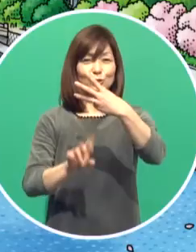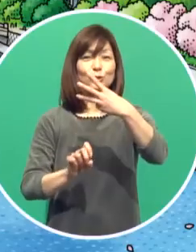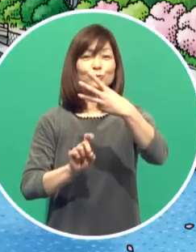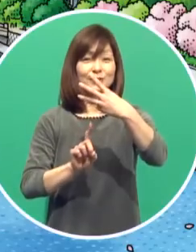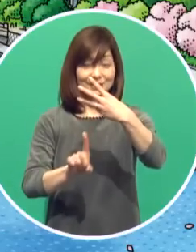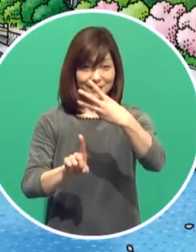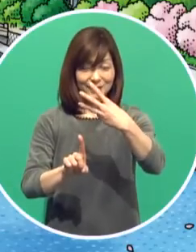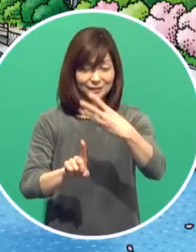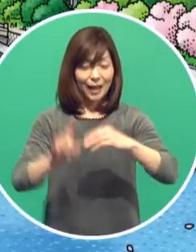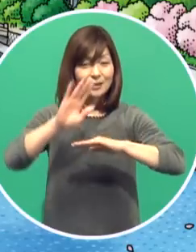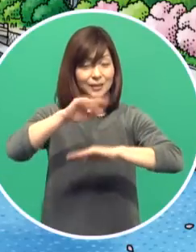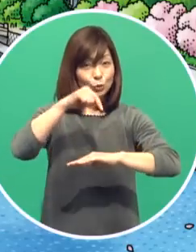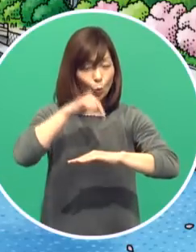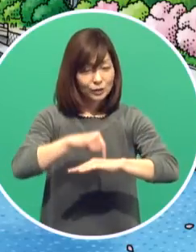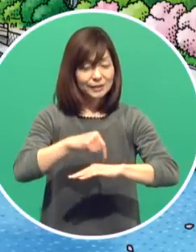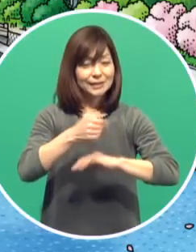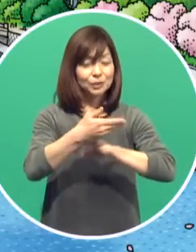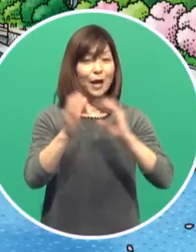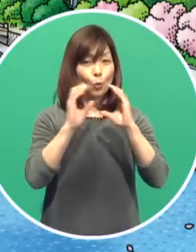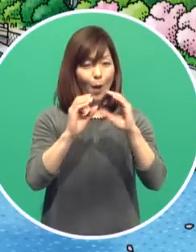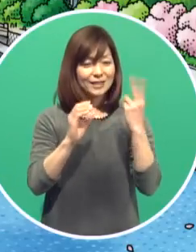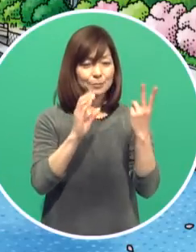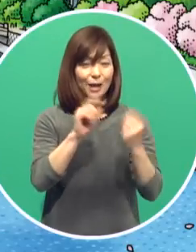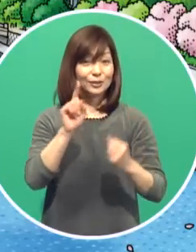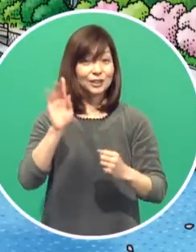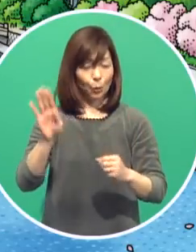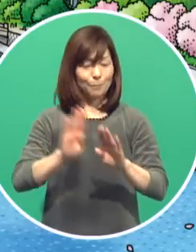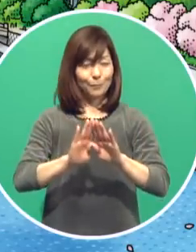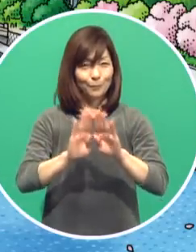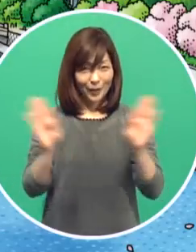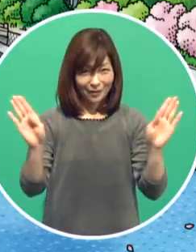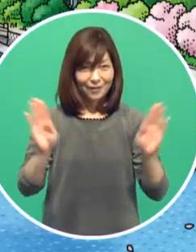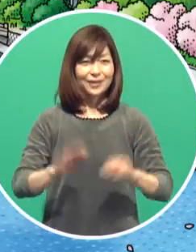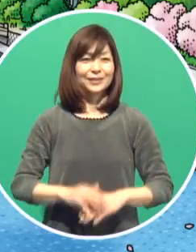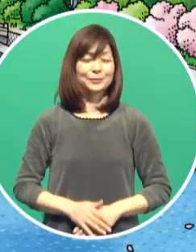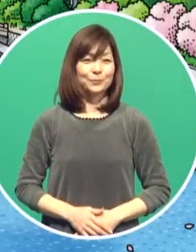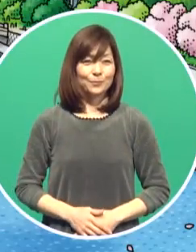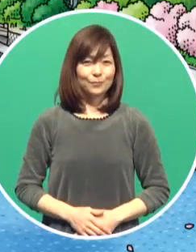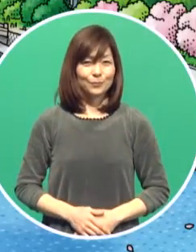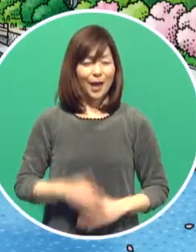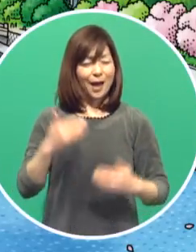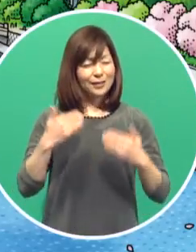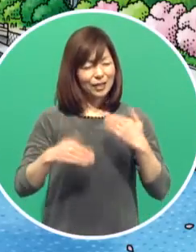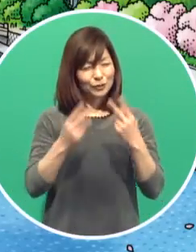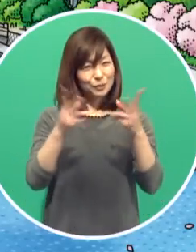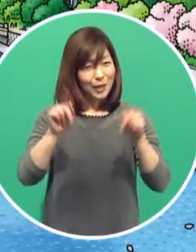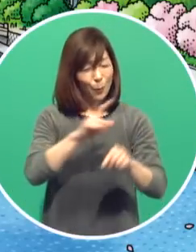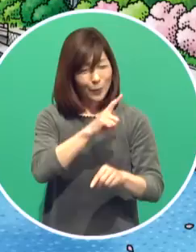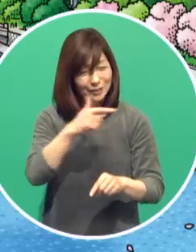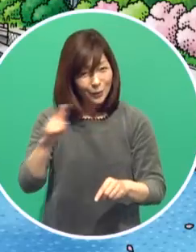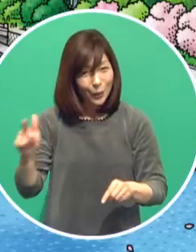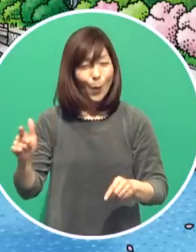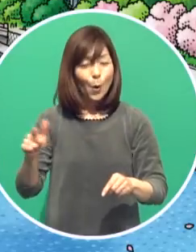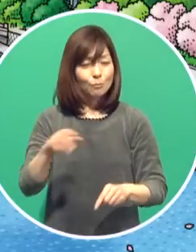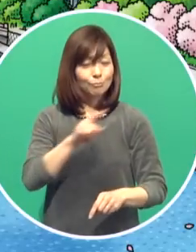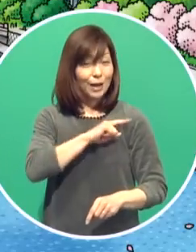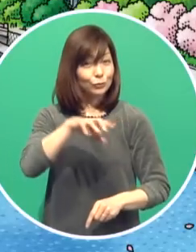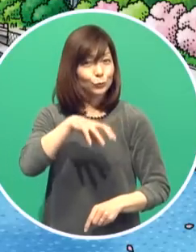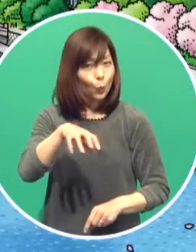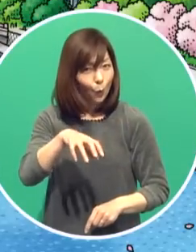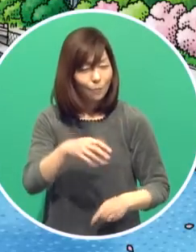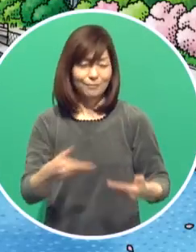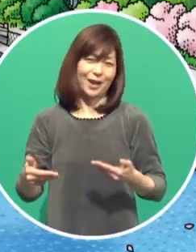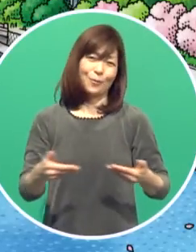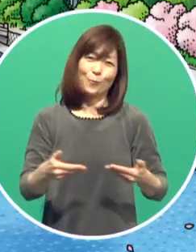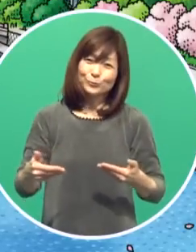月21日瀬戸内しまの輪2014がいよいよ開幕です。楽しいイベントが盛りだくさんなんで、どこから行こうか迷い